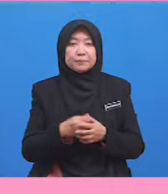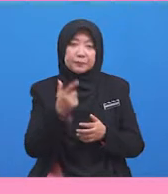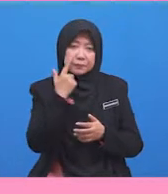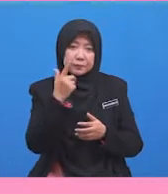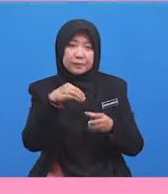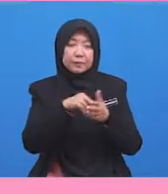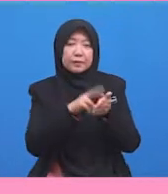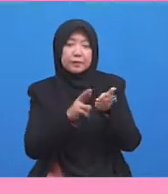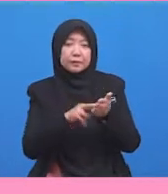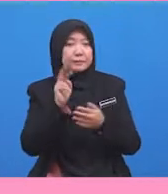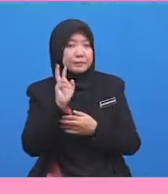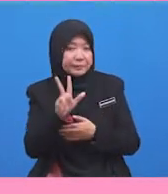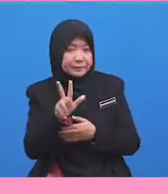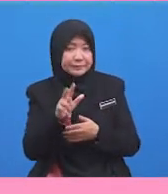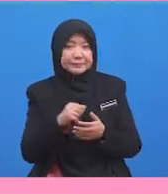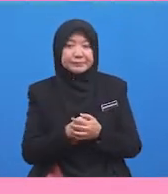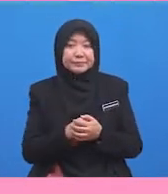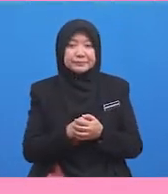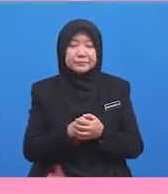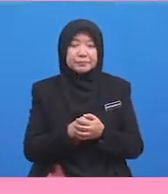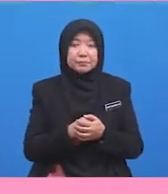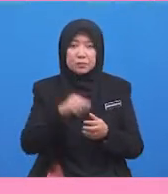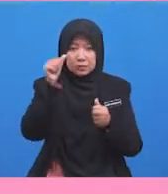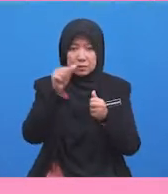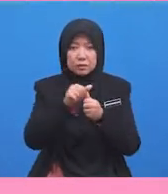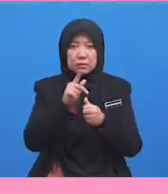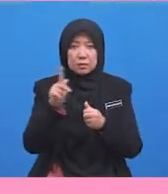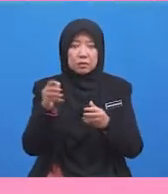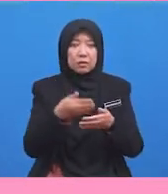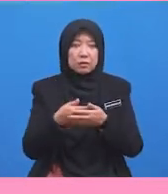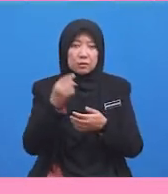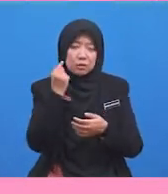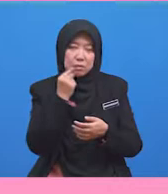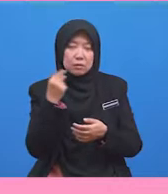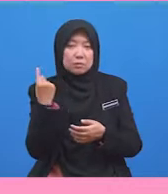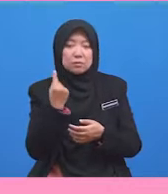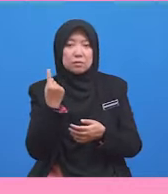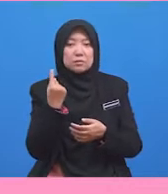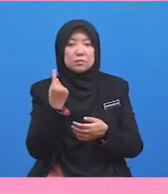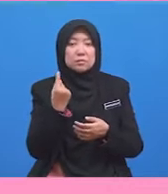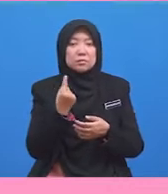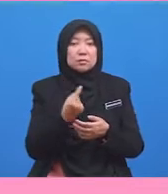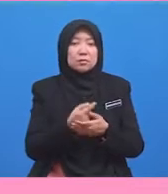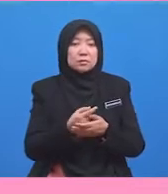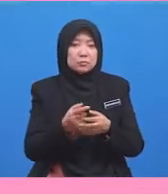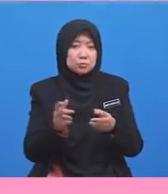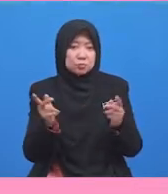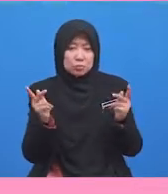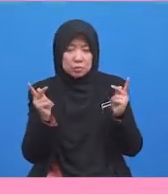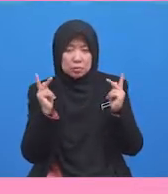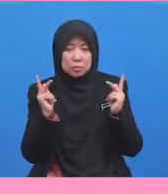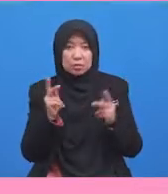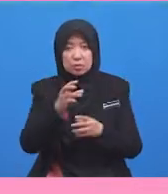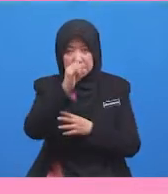pada rangkap ketiga saja penyacak mengingatkan anak gadis agar senja seteguh kan keimanan